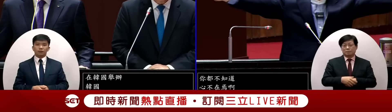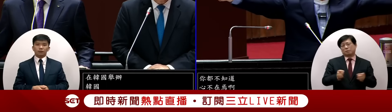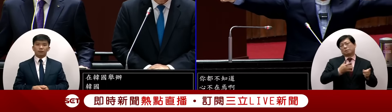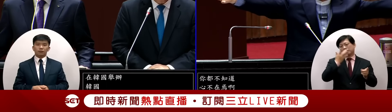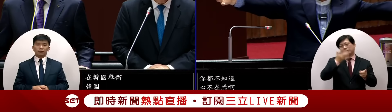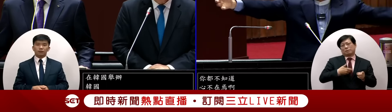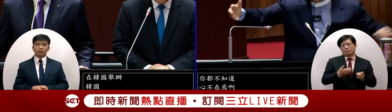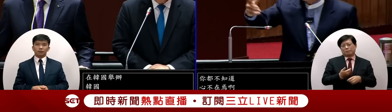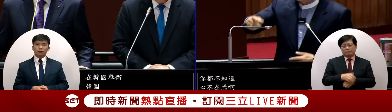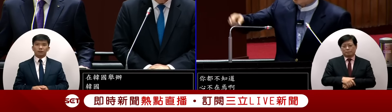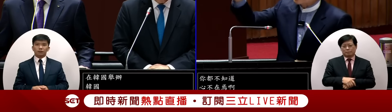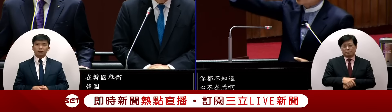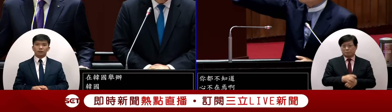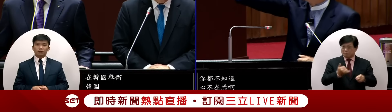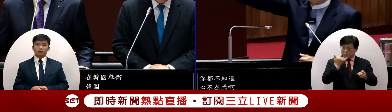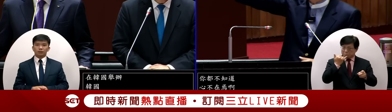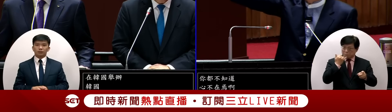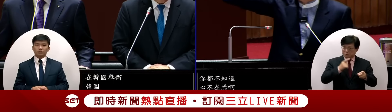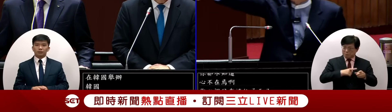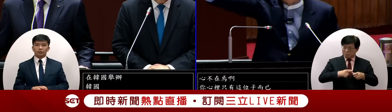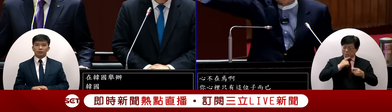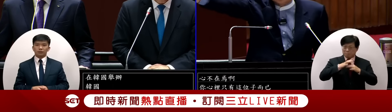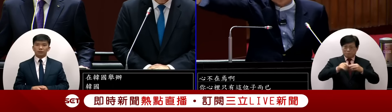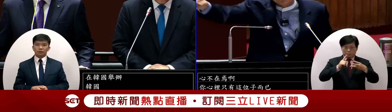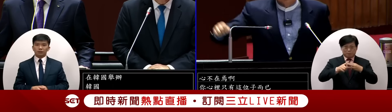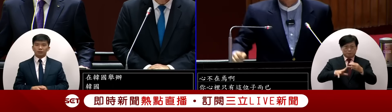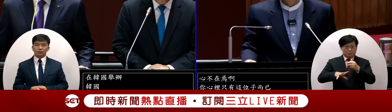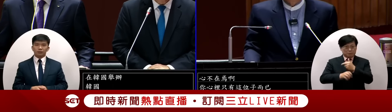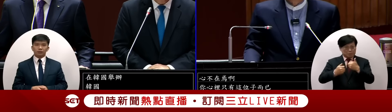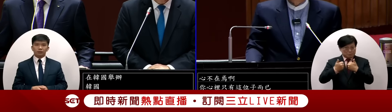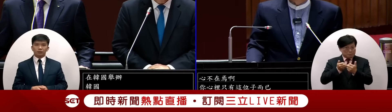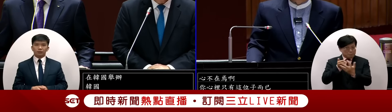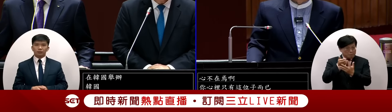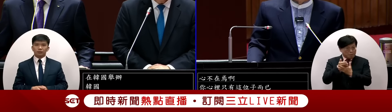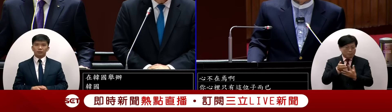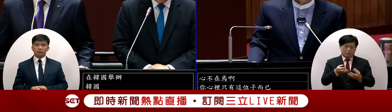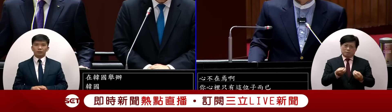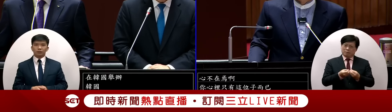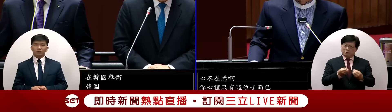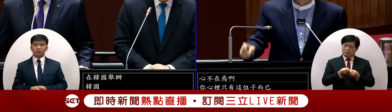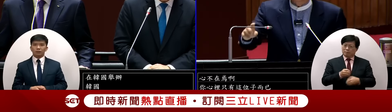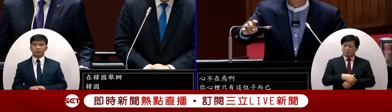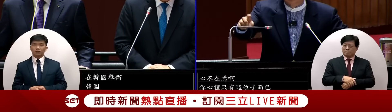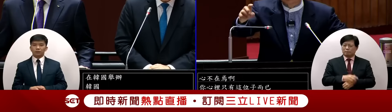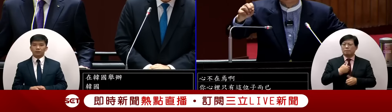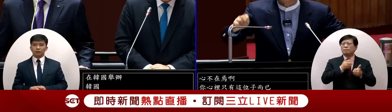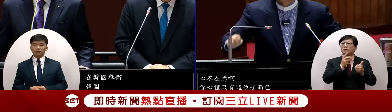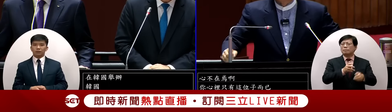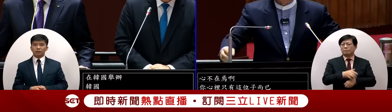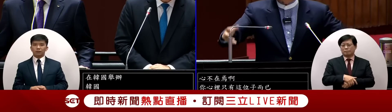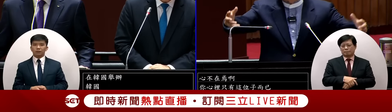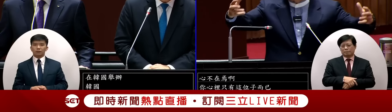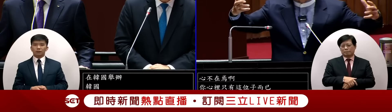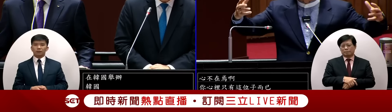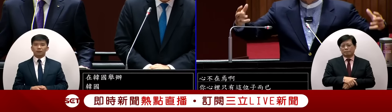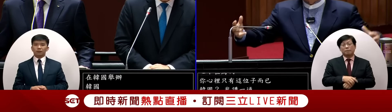在，这样子你还干预民主基金会的人事？哦，我问你啊，你问。